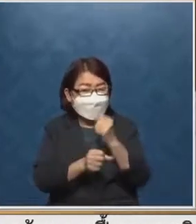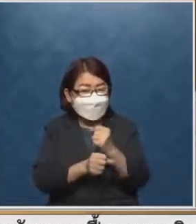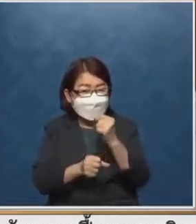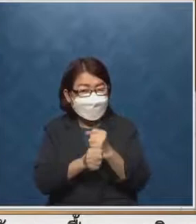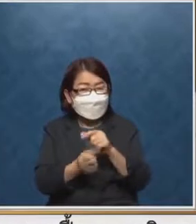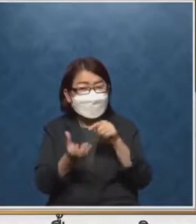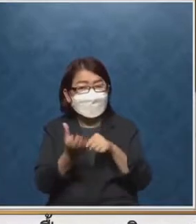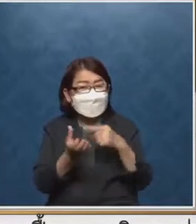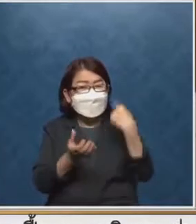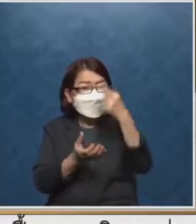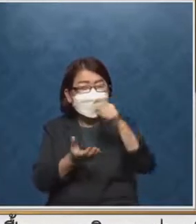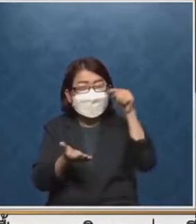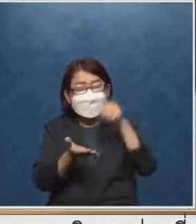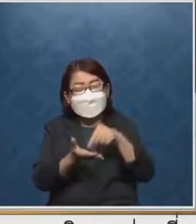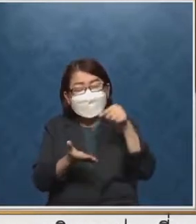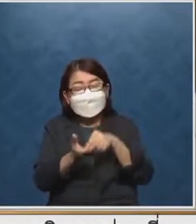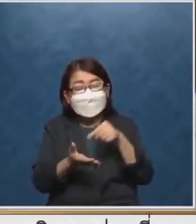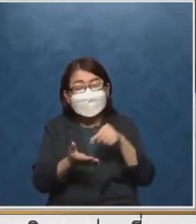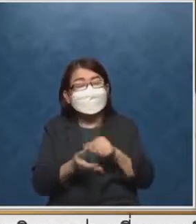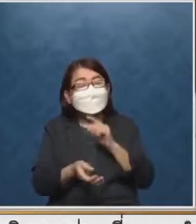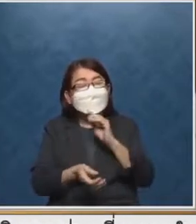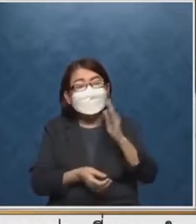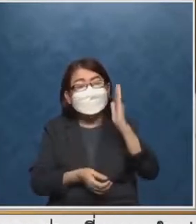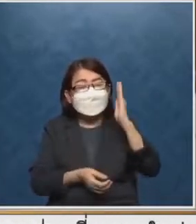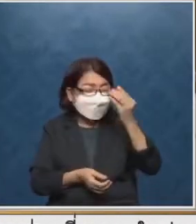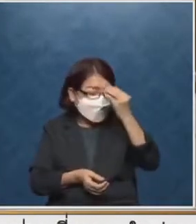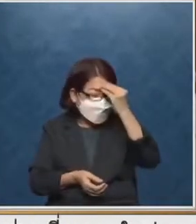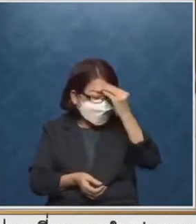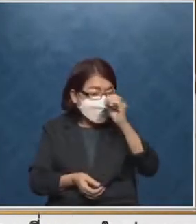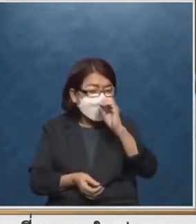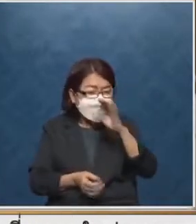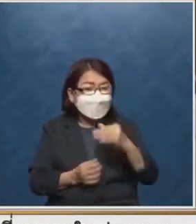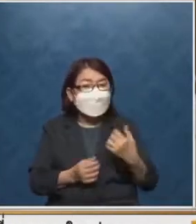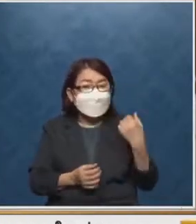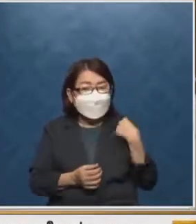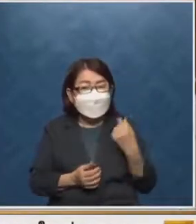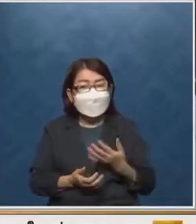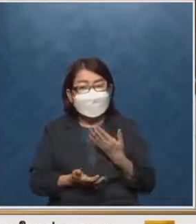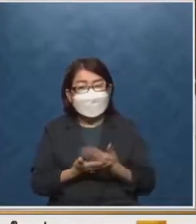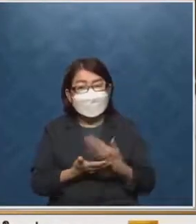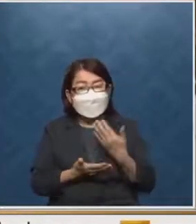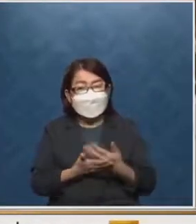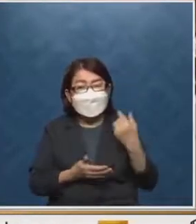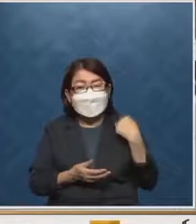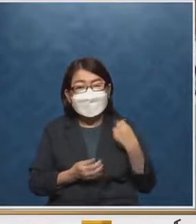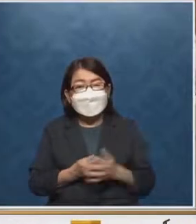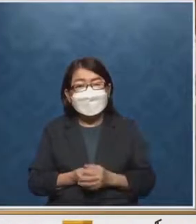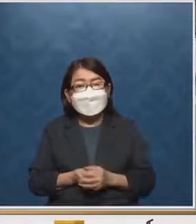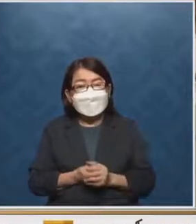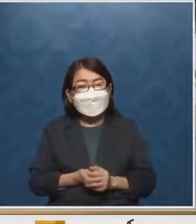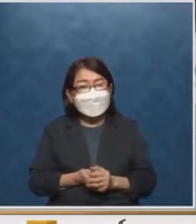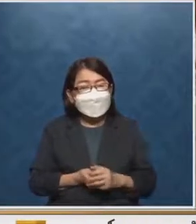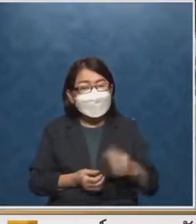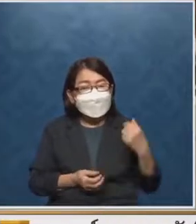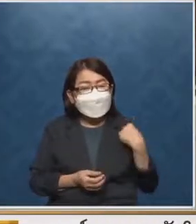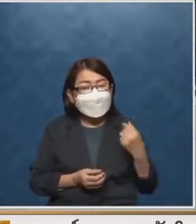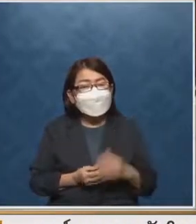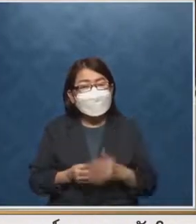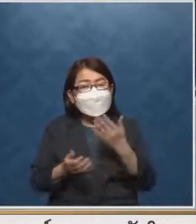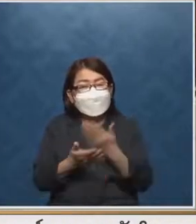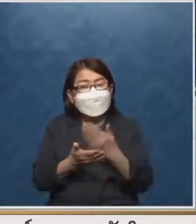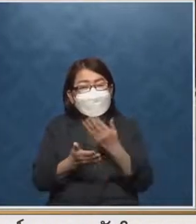ใครก็ไม่รู้ล่ะเขาบอกว่ามีเงินอยู่เนี่ยลำดับตระกูลแรกก็คือบิตคอยมีอยู่ประมาณ28ล้านเหรียญมากม